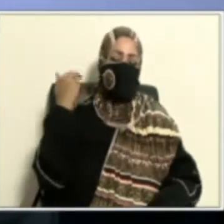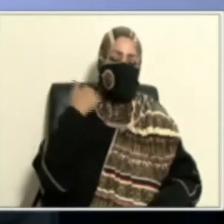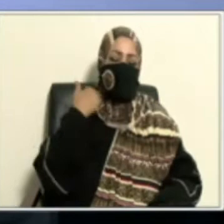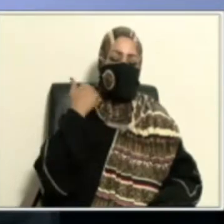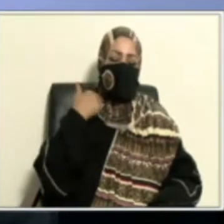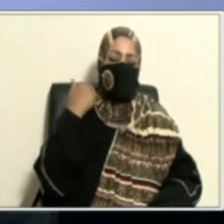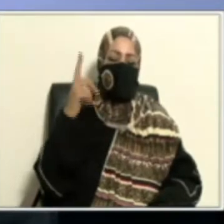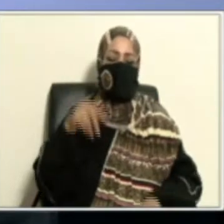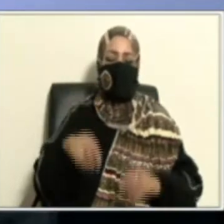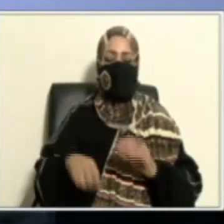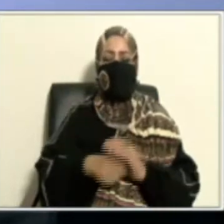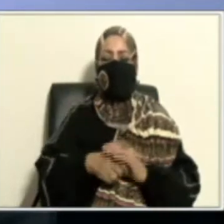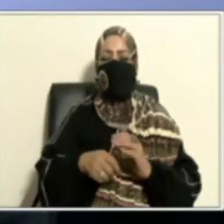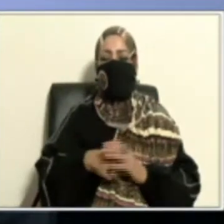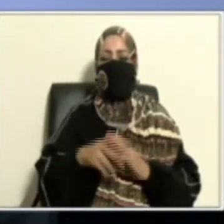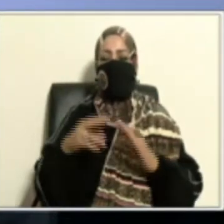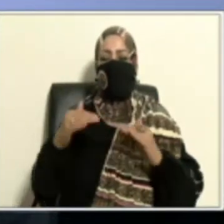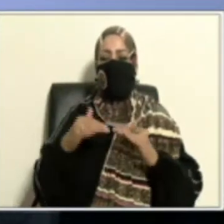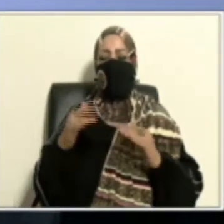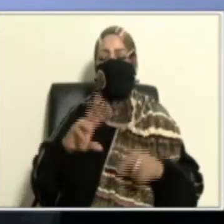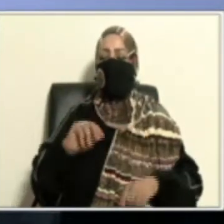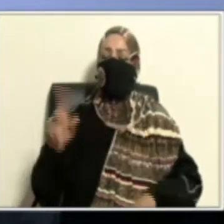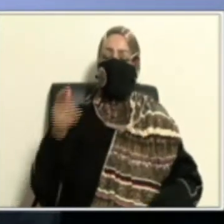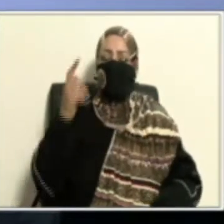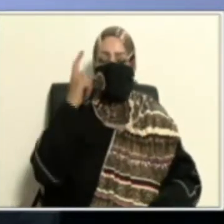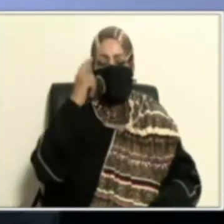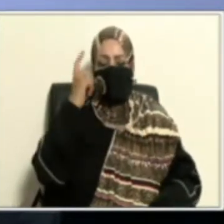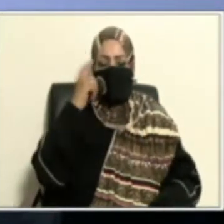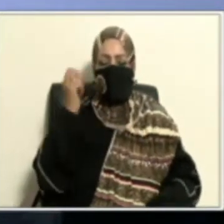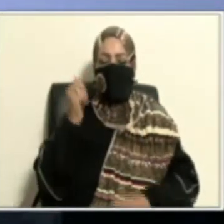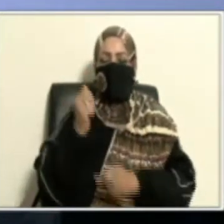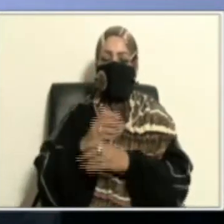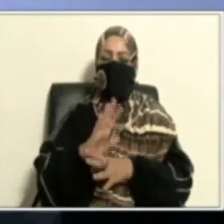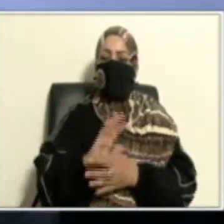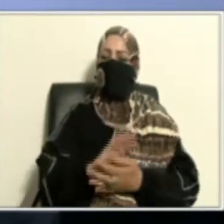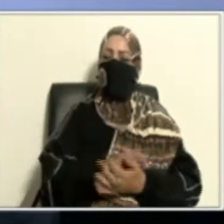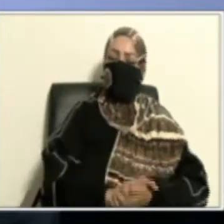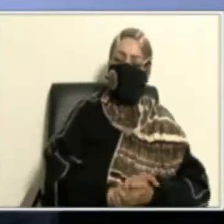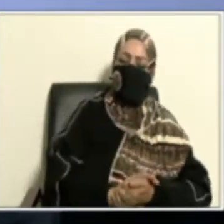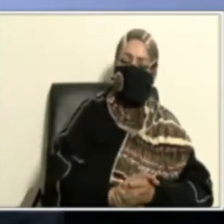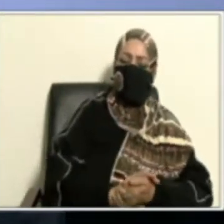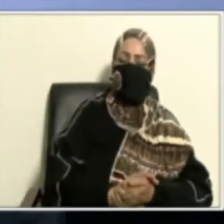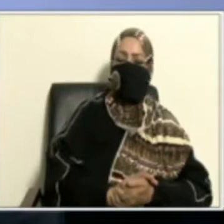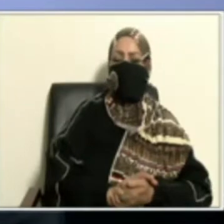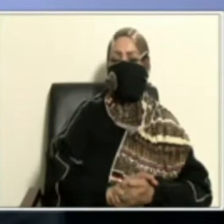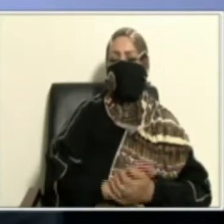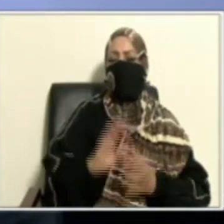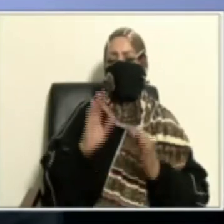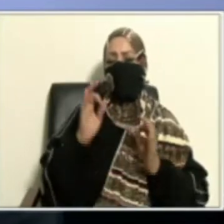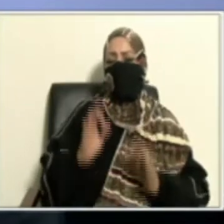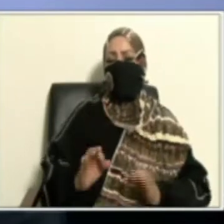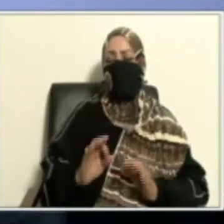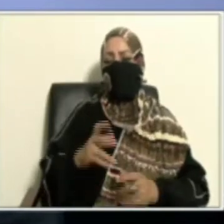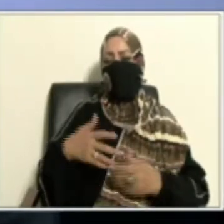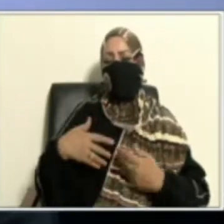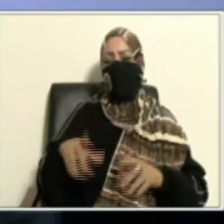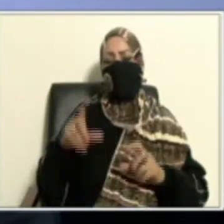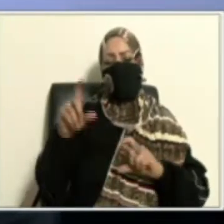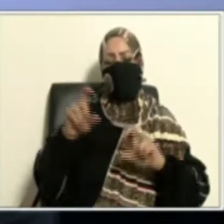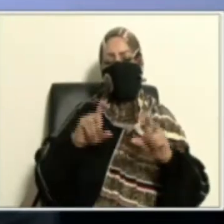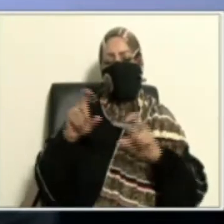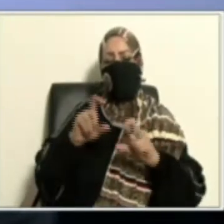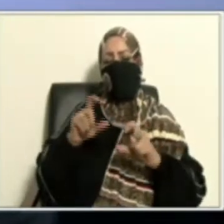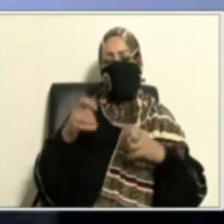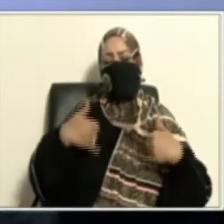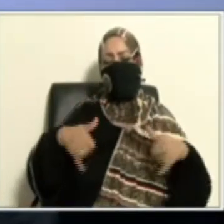أن يكون هو مصرف الوحدة فيه لجنة شرعية فنفوت السؤال الشرط هذا أنت تبي تكسب السلعة ولا تبي تبيعها